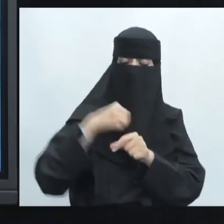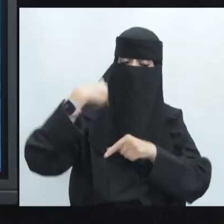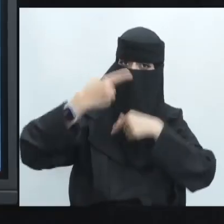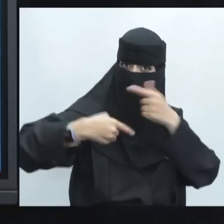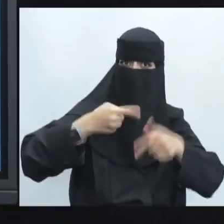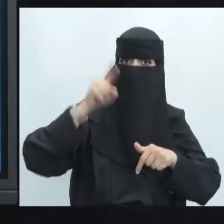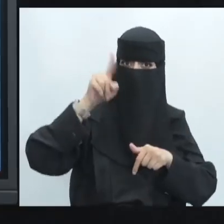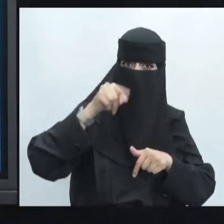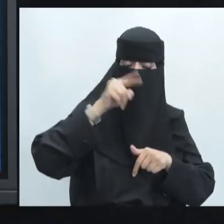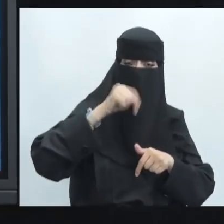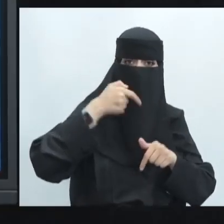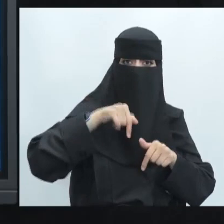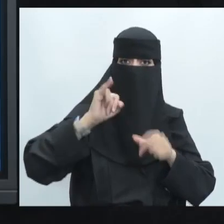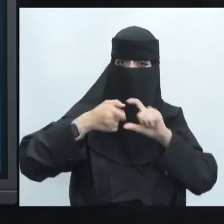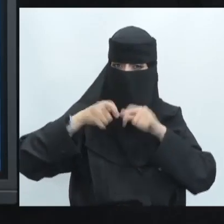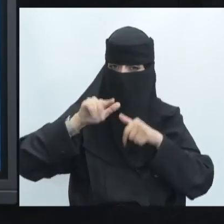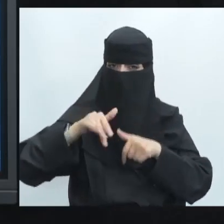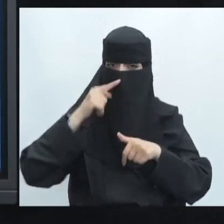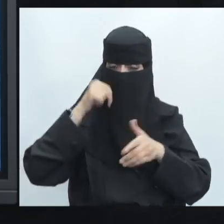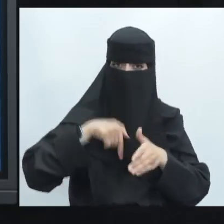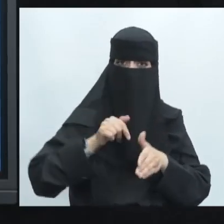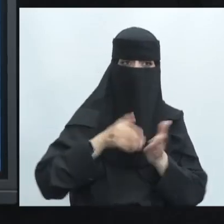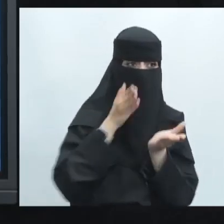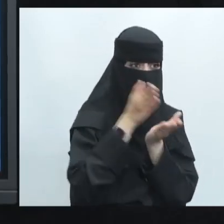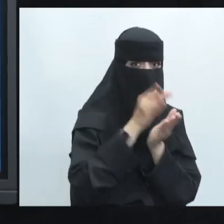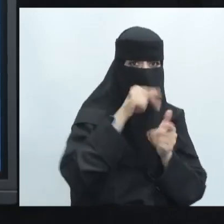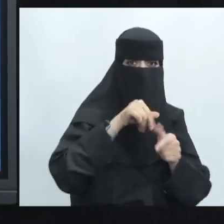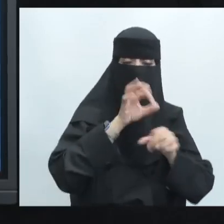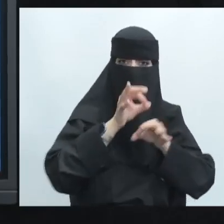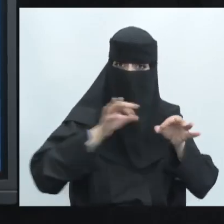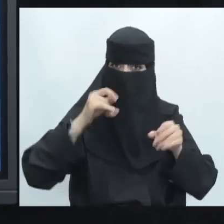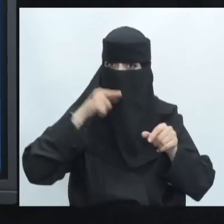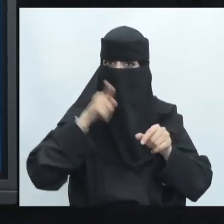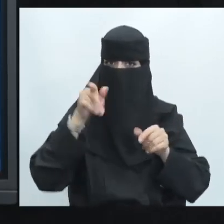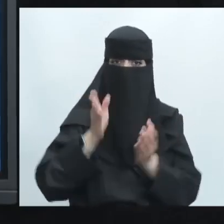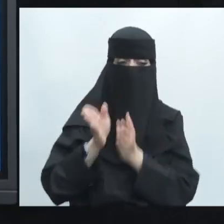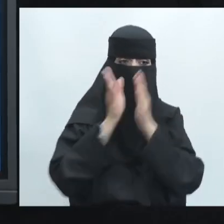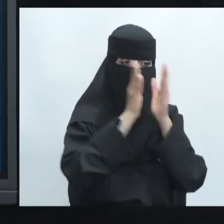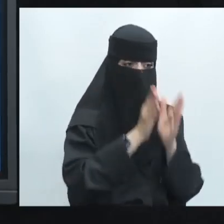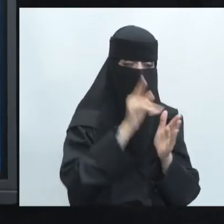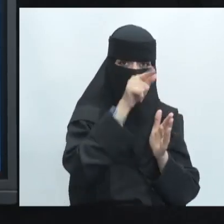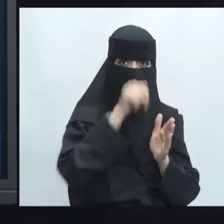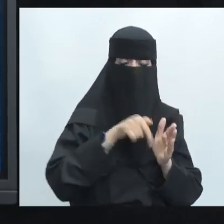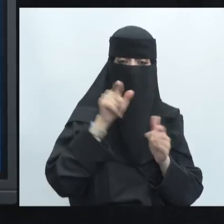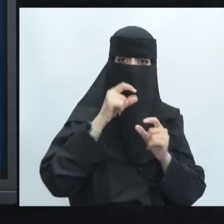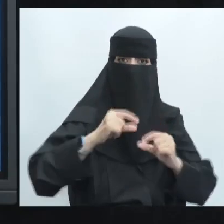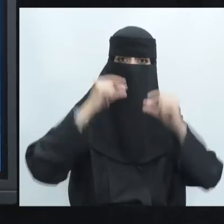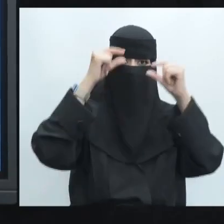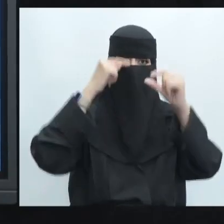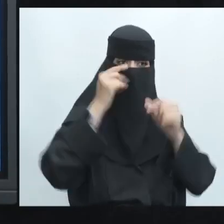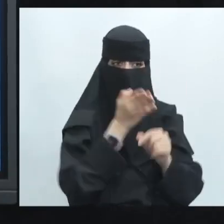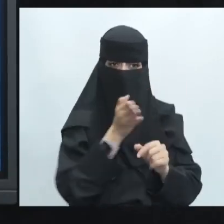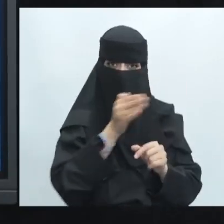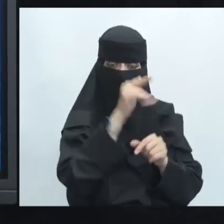في المنظمات لابد ان يكون لدينا اتجاه فالخطط هي من تقود هذا الاتجاه وتكون دليل يسترشد به